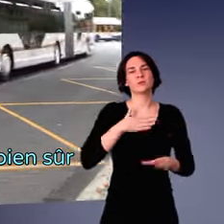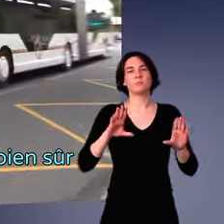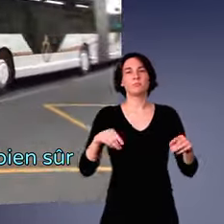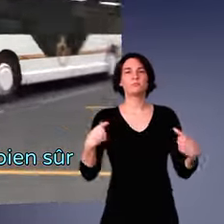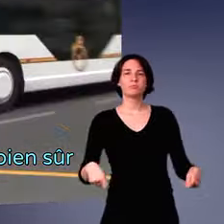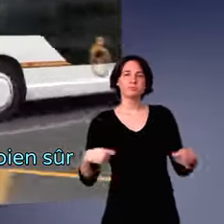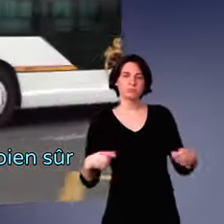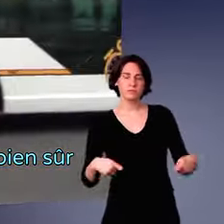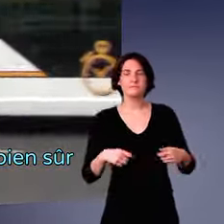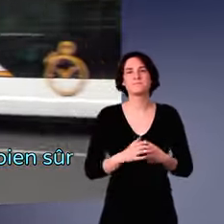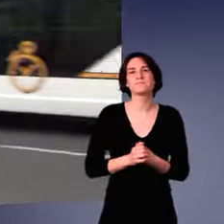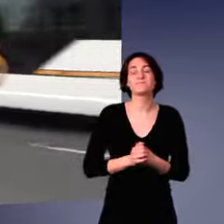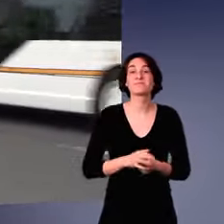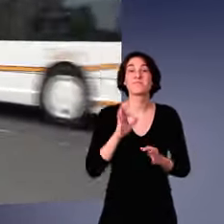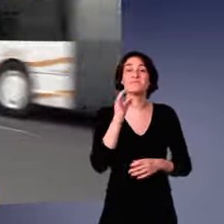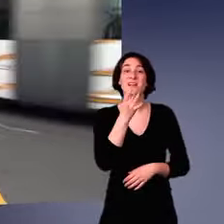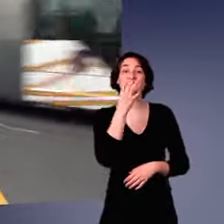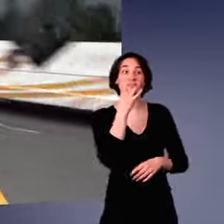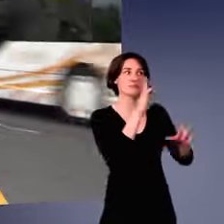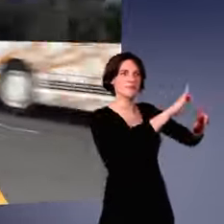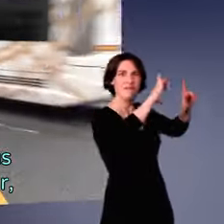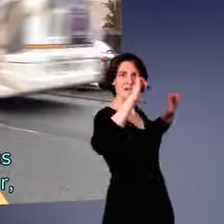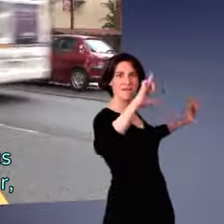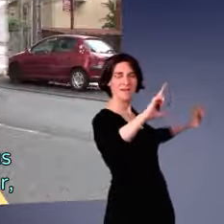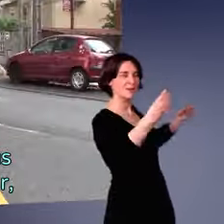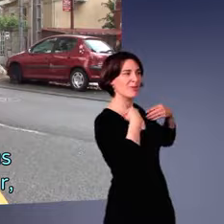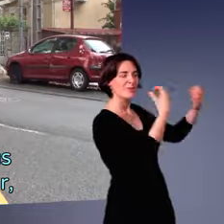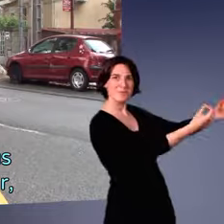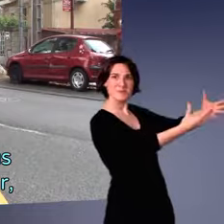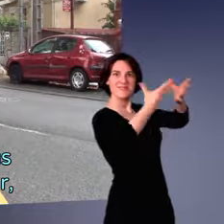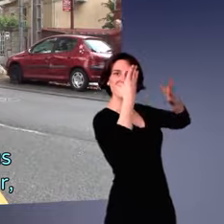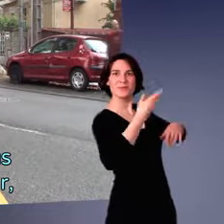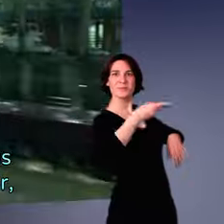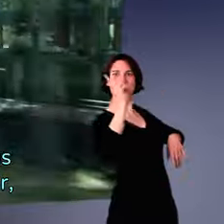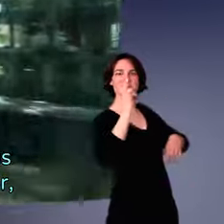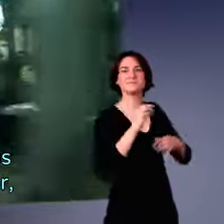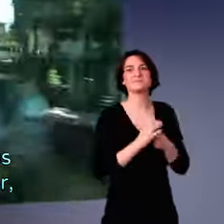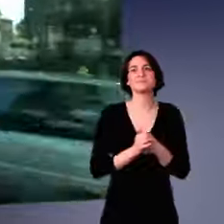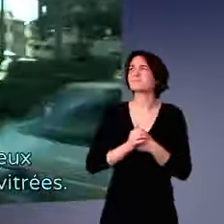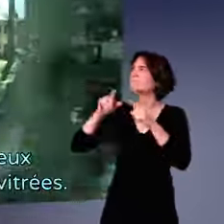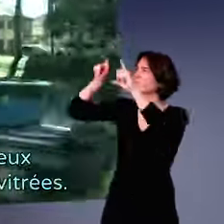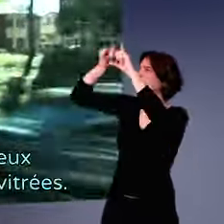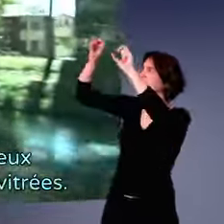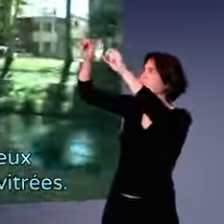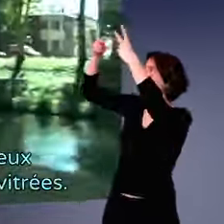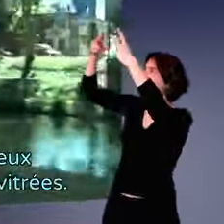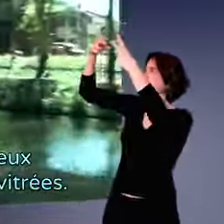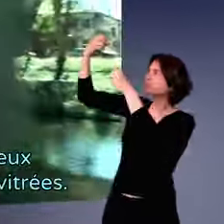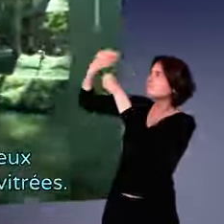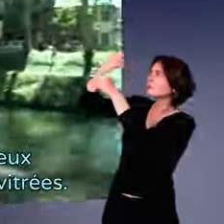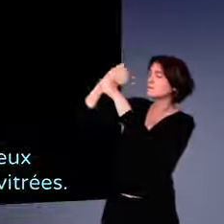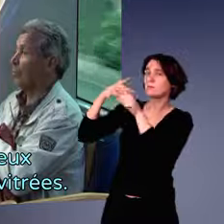bénéficient bien sûr de cet agencement qui libère de la place et rend le voyage en bus plus agréable et plus sûr dans des véhicules